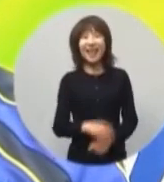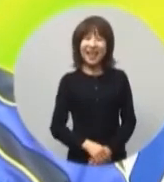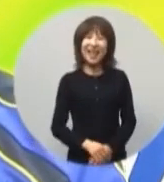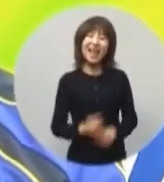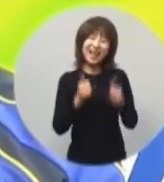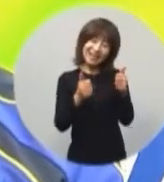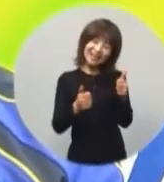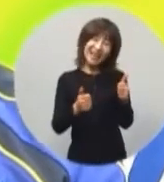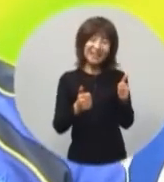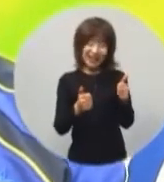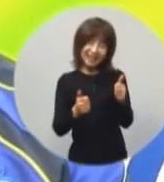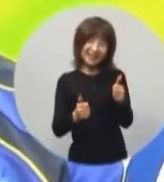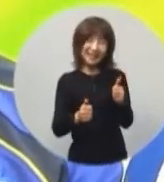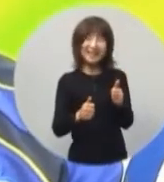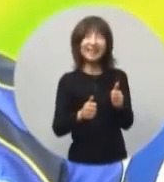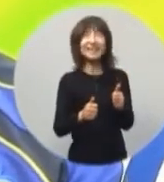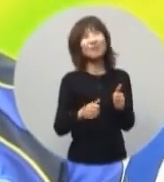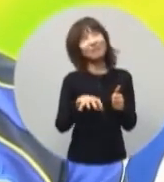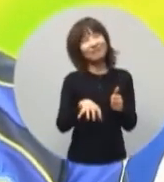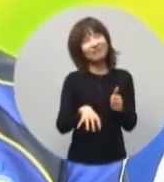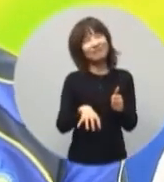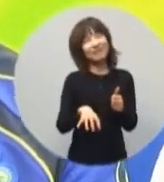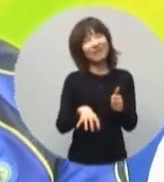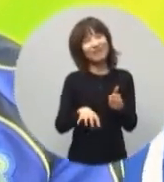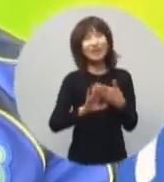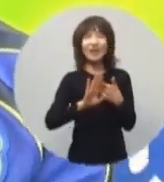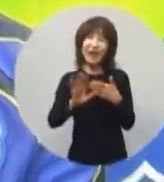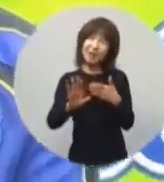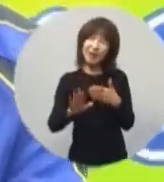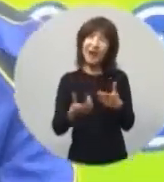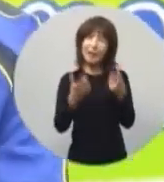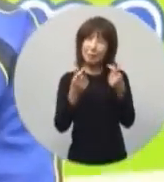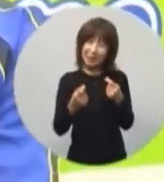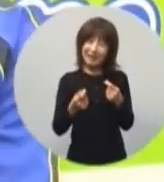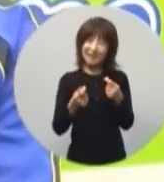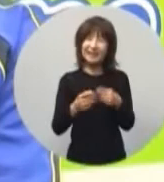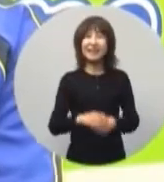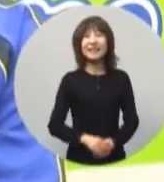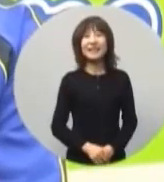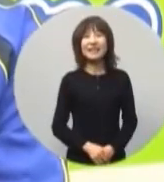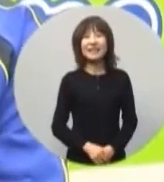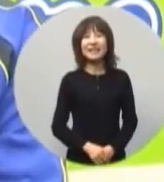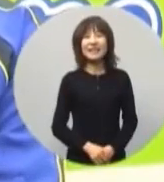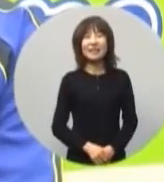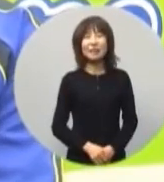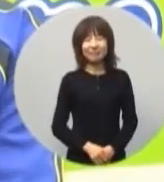ヶ崎だとそっからはやっぱ